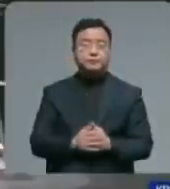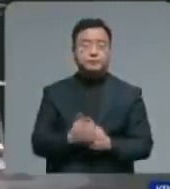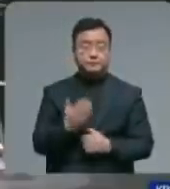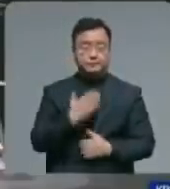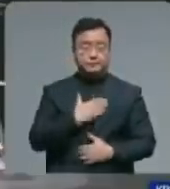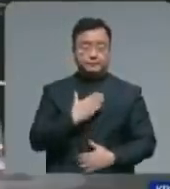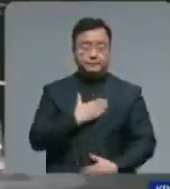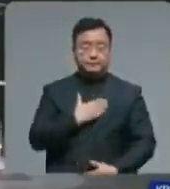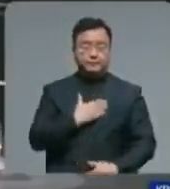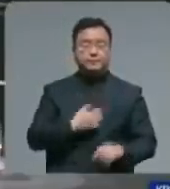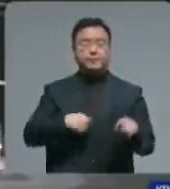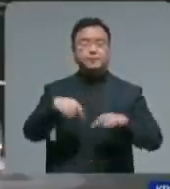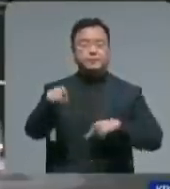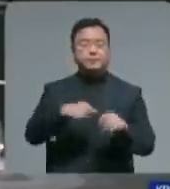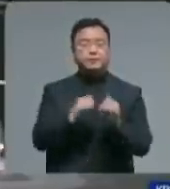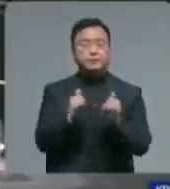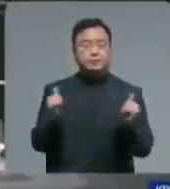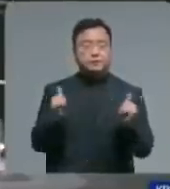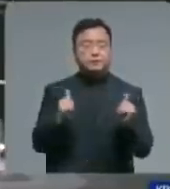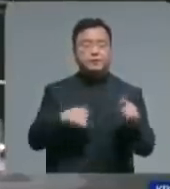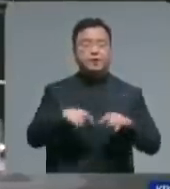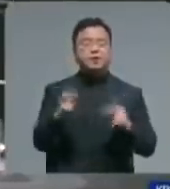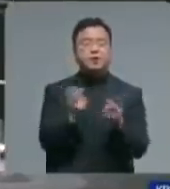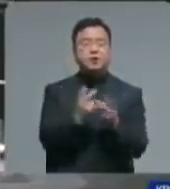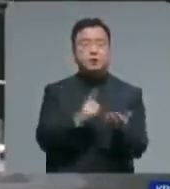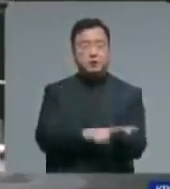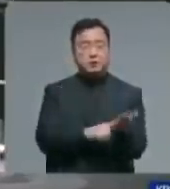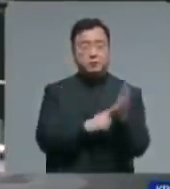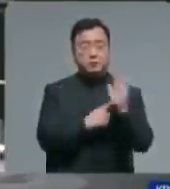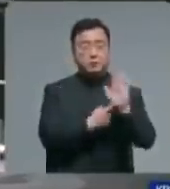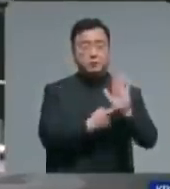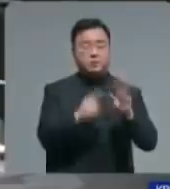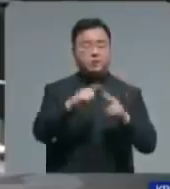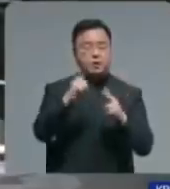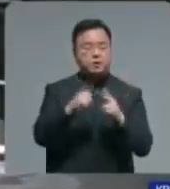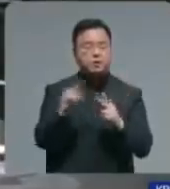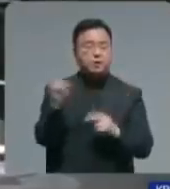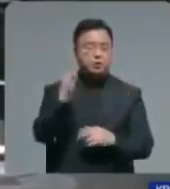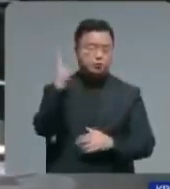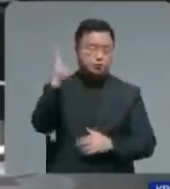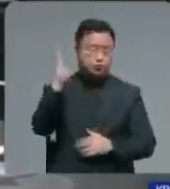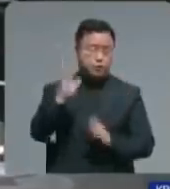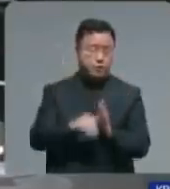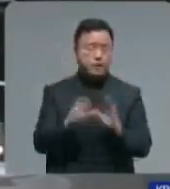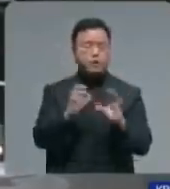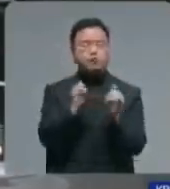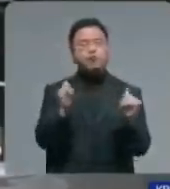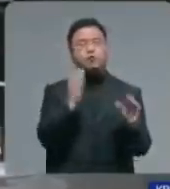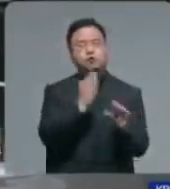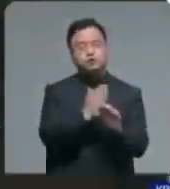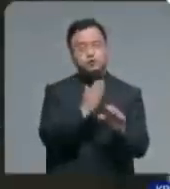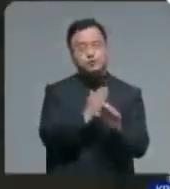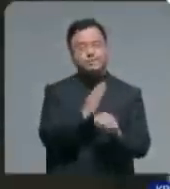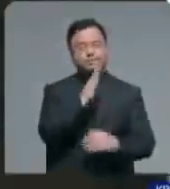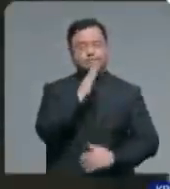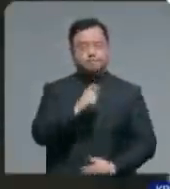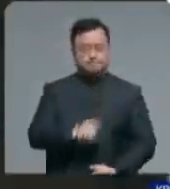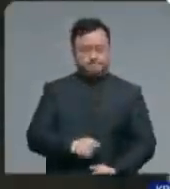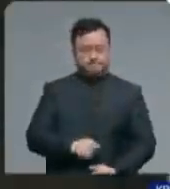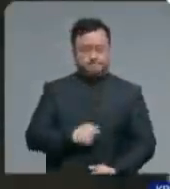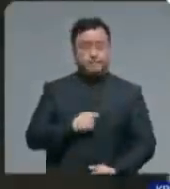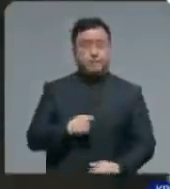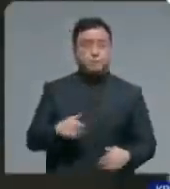저는 정치인은 정책을 발표하거나 또는 어떤 주장을 할 때 국민을 중심으로 진정성 있게 해야 된다고